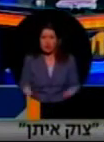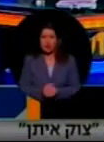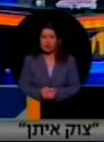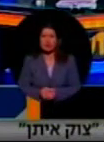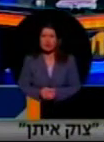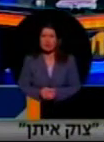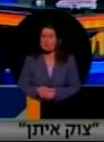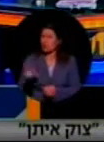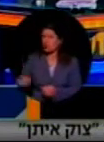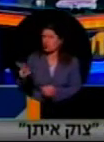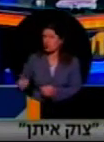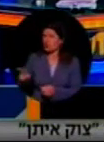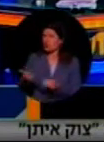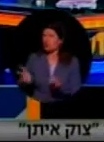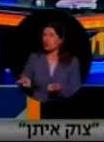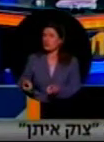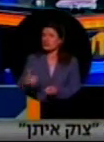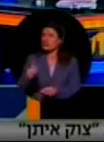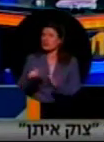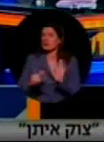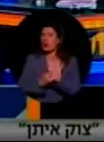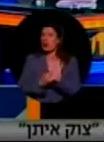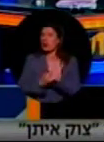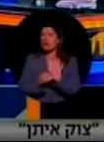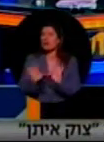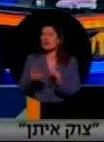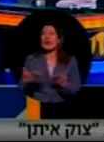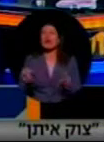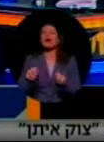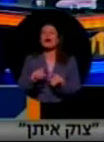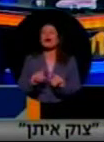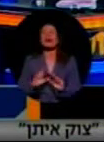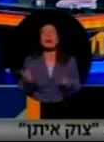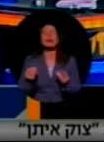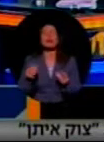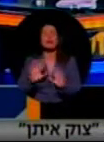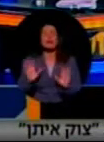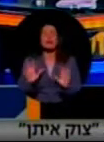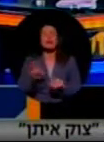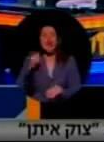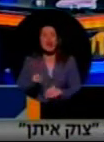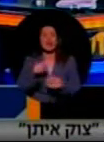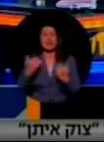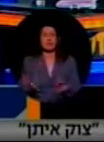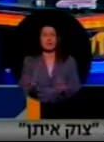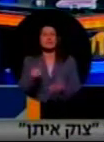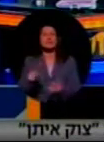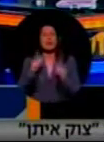יש מאיפה לתת. אם עושים חוק מע"מ אפס, אז יש מאיפה לתת. אין כזה דבר אין מאיפה לתת. כל דבר אפשר לתת,